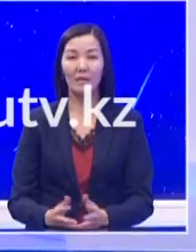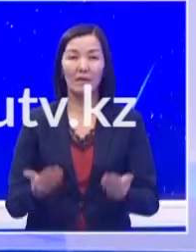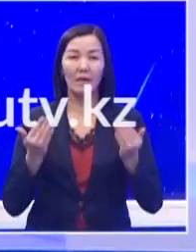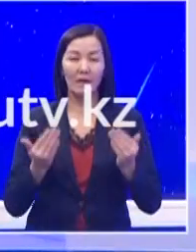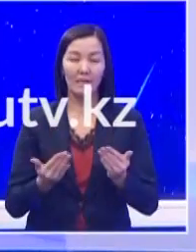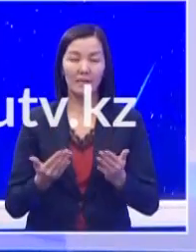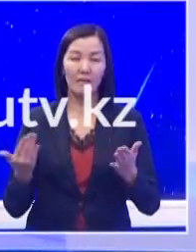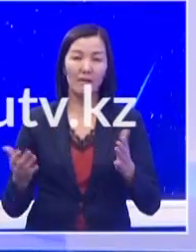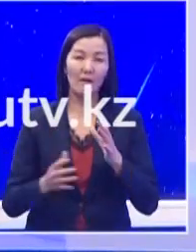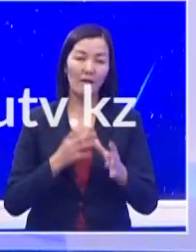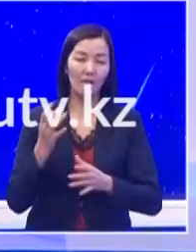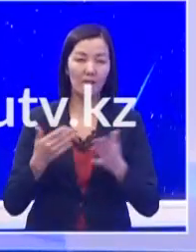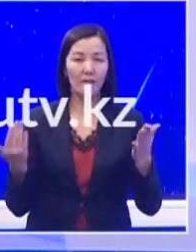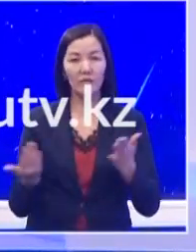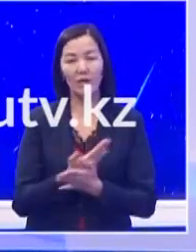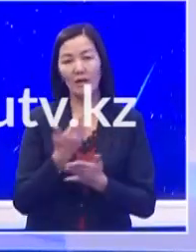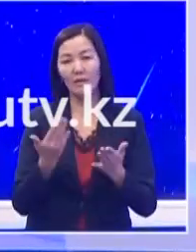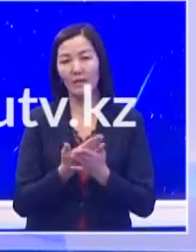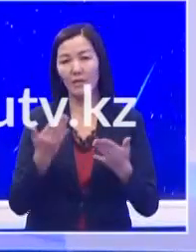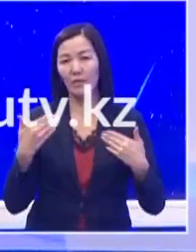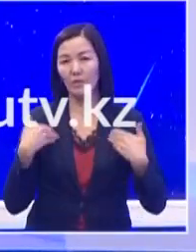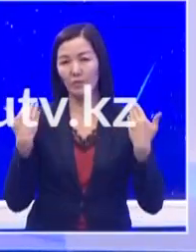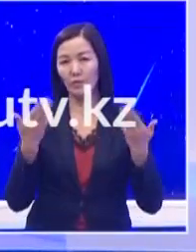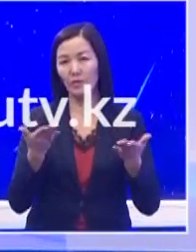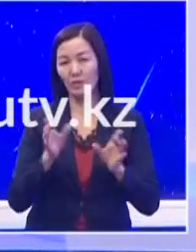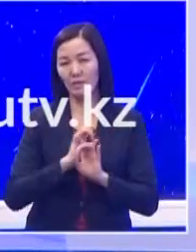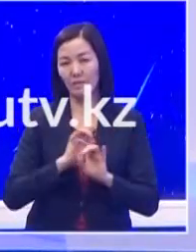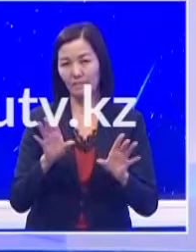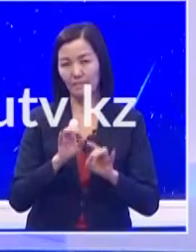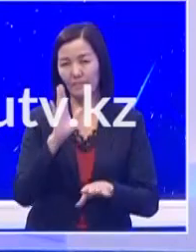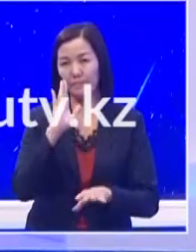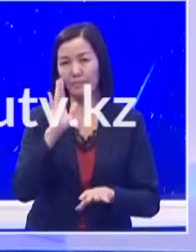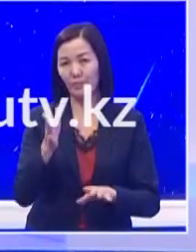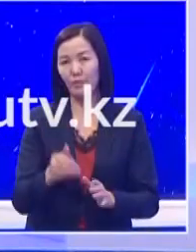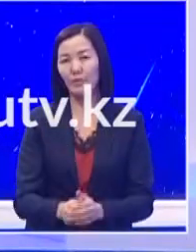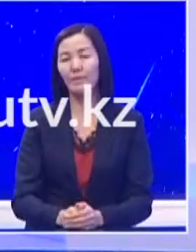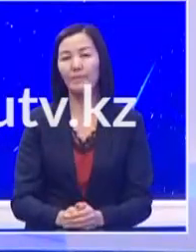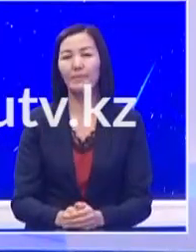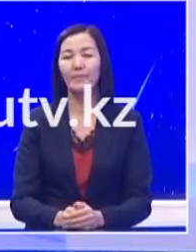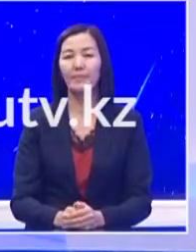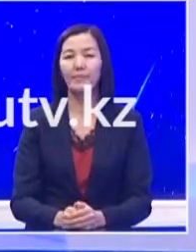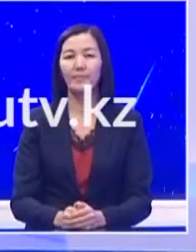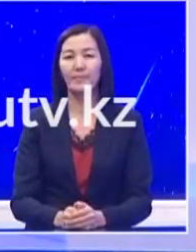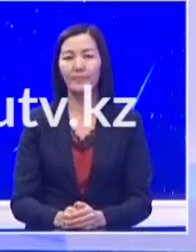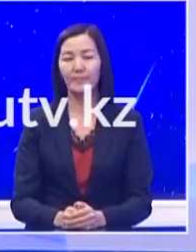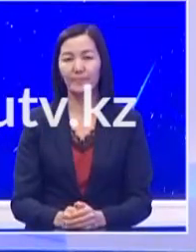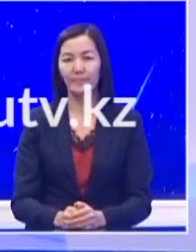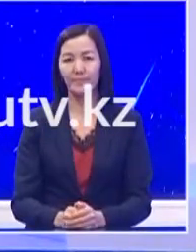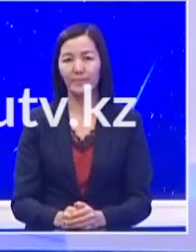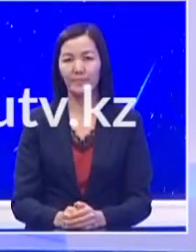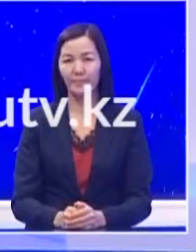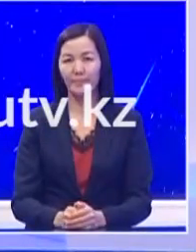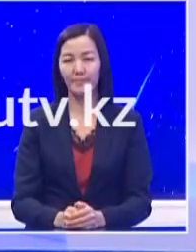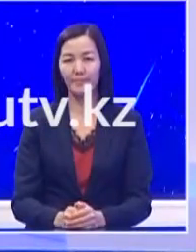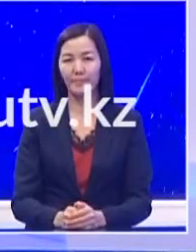Жапондар гибрид көлік ойлап тапты. Канадада күн райы минус 50 градусқа жетті. Ал оңтүстік Корея тұрғындары онлайн саудаға 14 миллиард